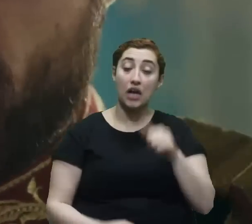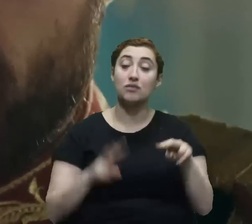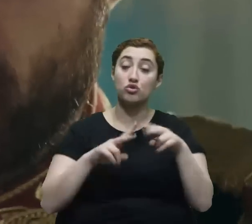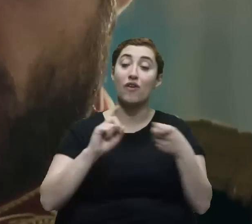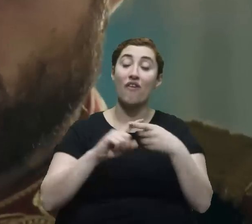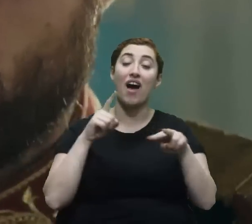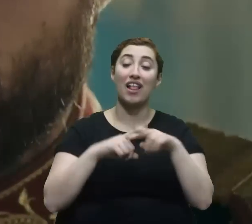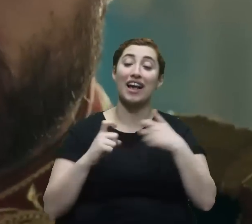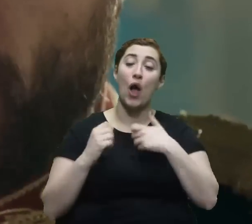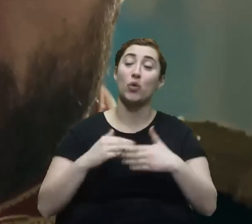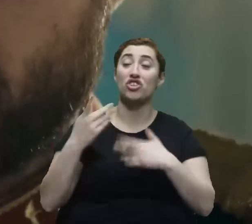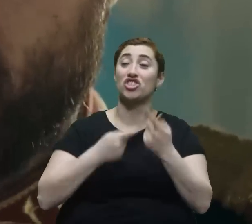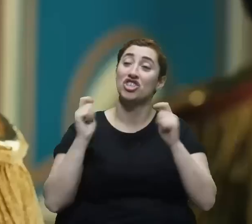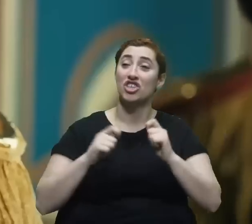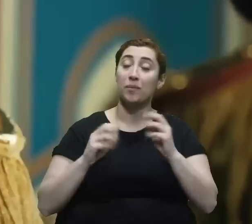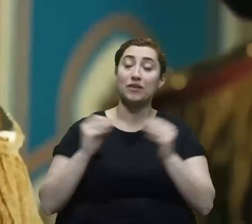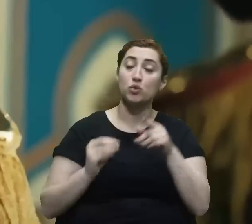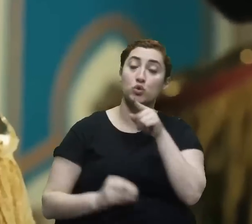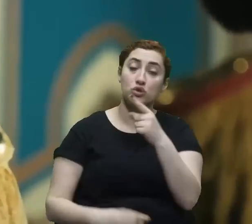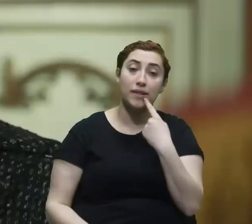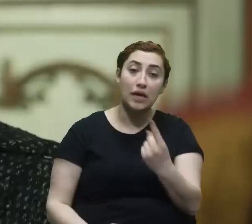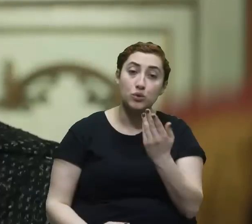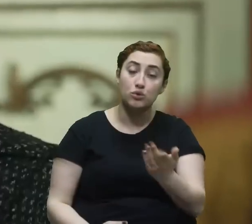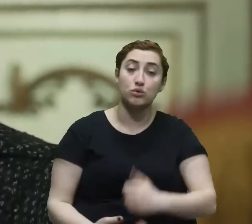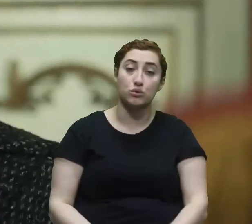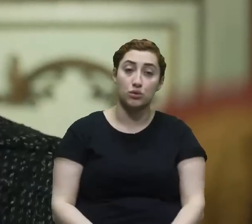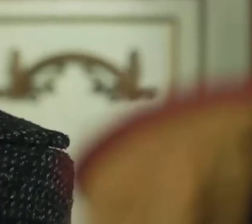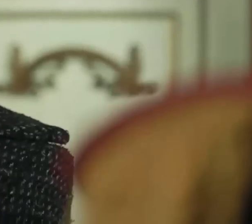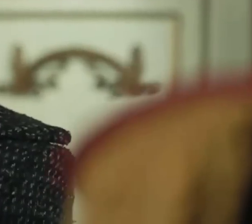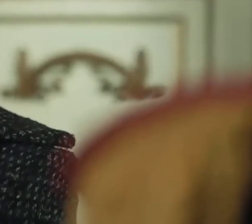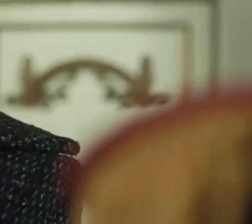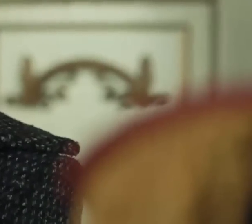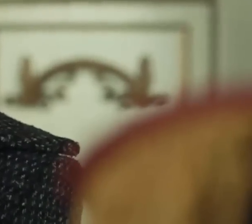Mustafa ile Ali'yi kanun dışı iş yapmakla itham edersiniz?